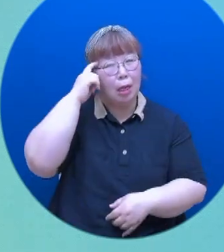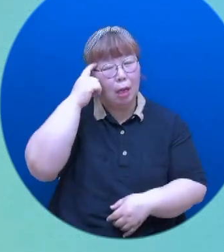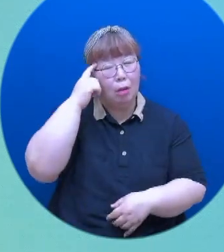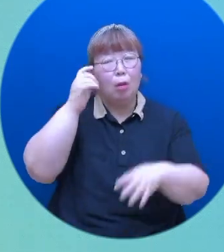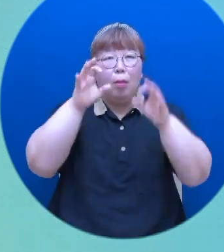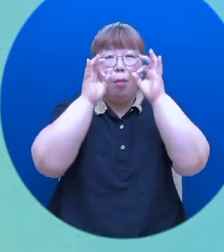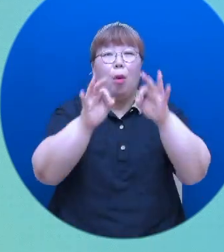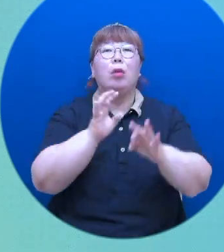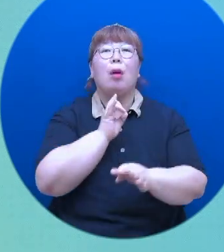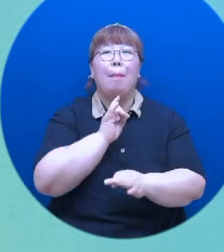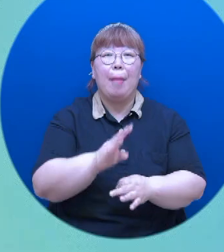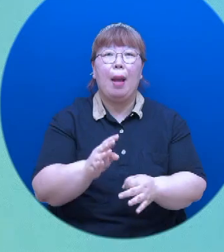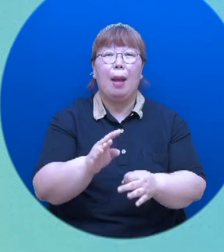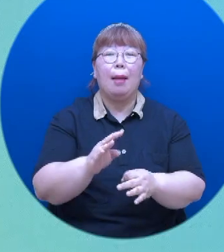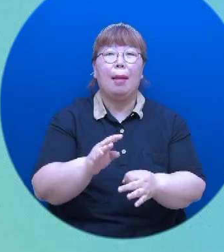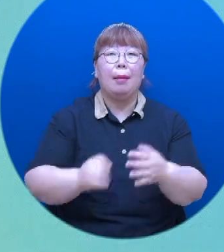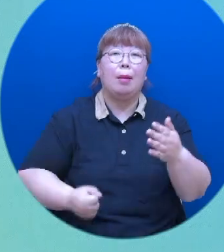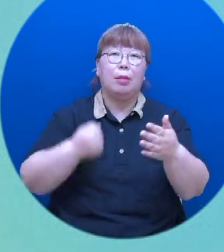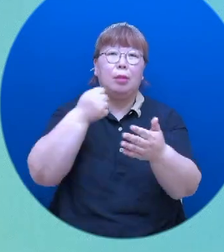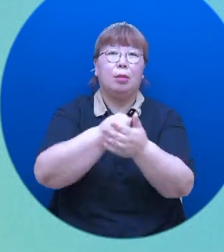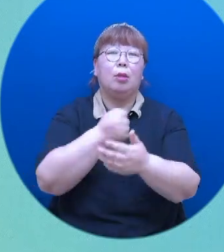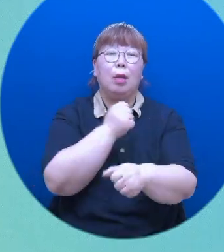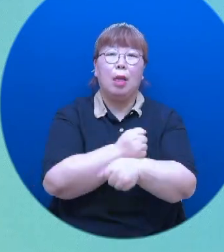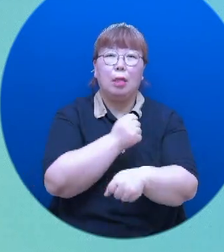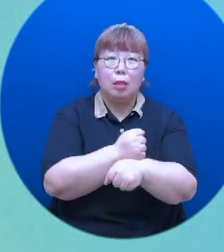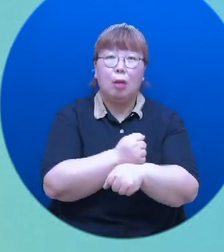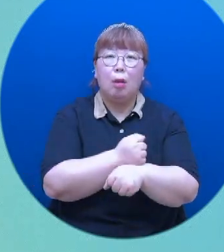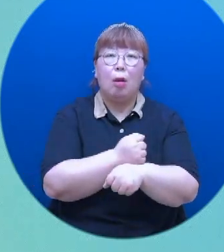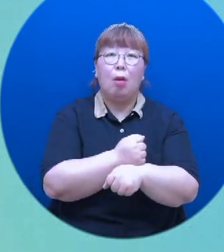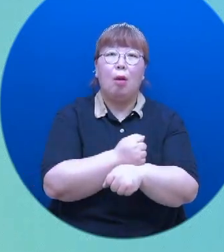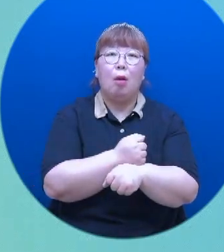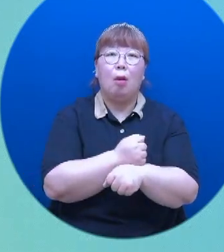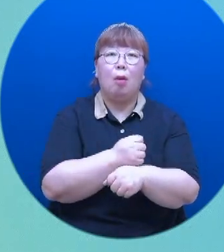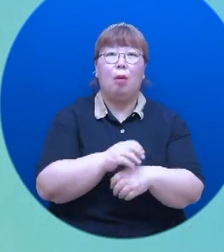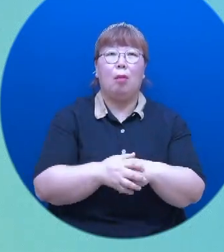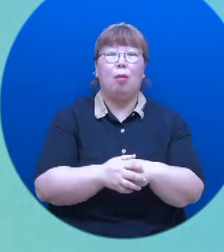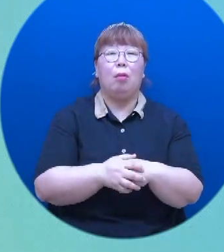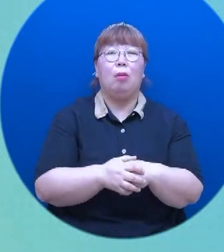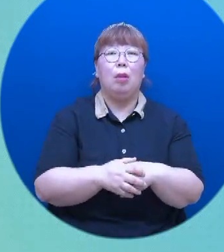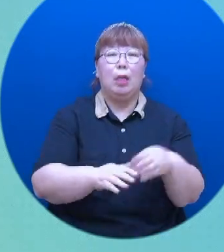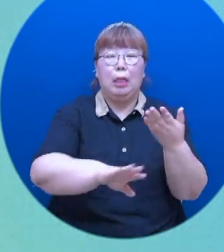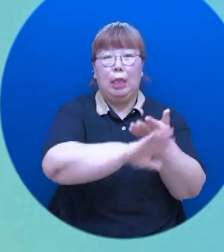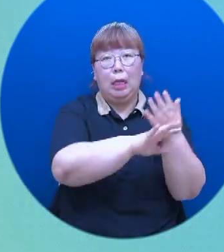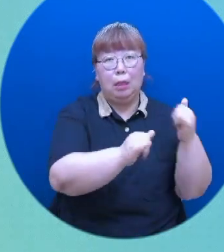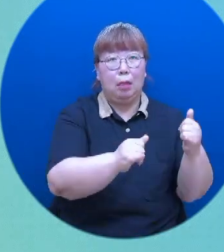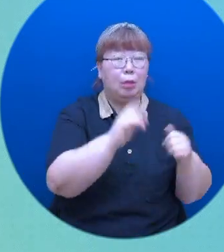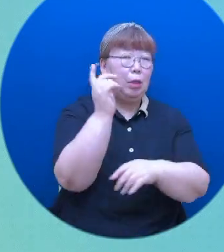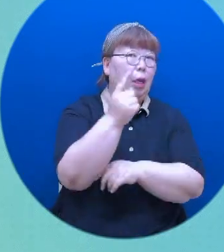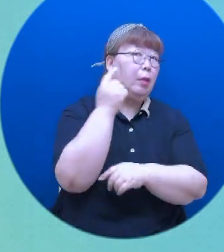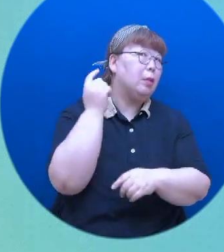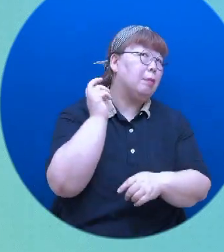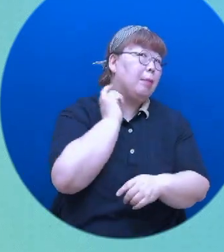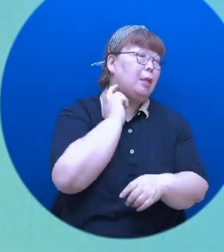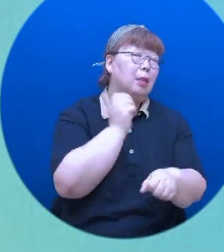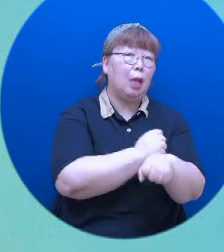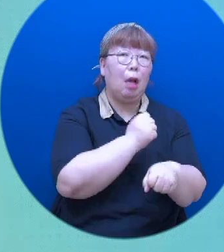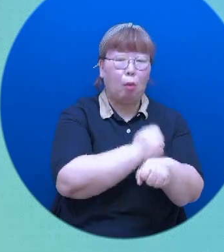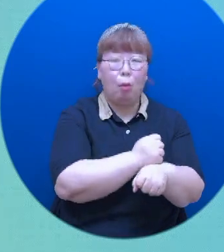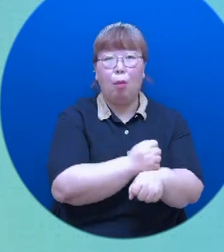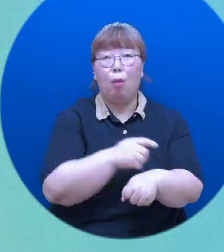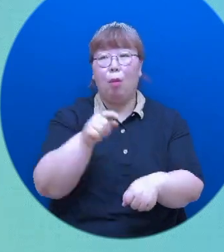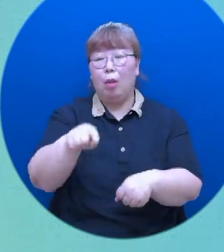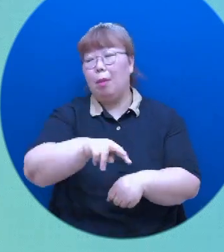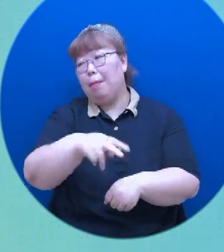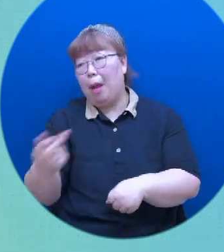것만 판단함으로 말미암아 아히도벨은 그쪽 편에 섰고 결국 아히도벨은 자살로